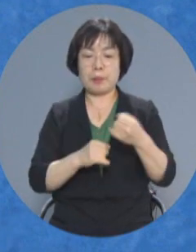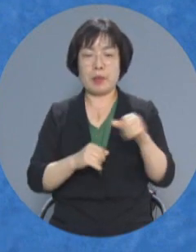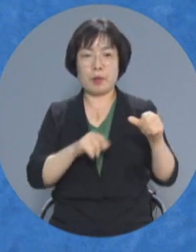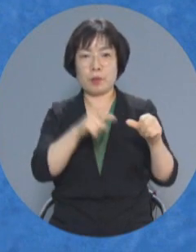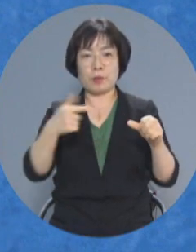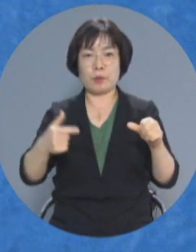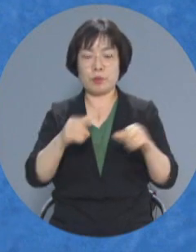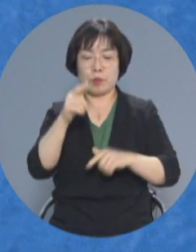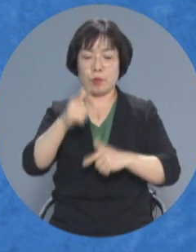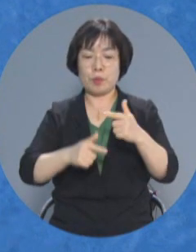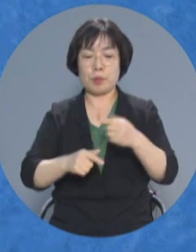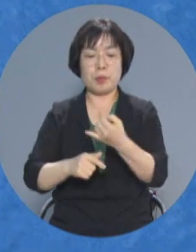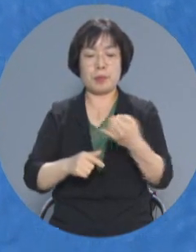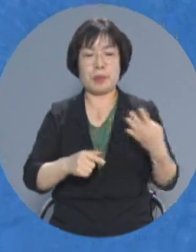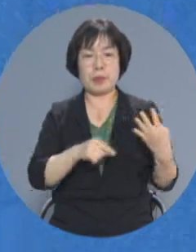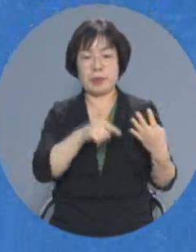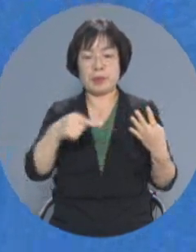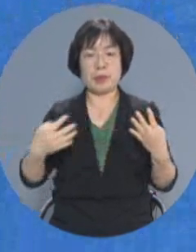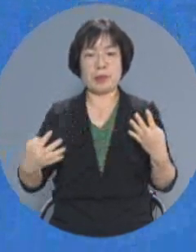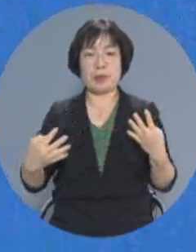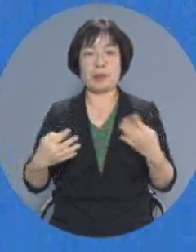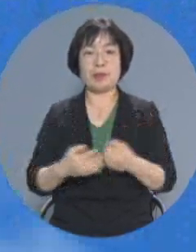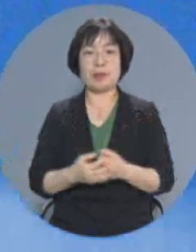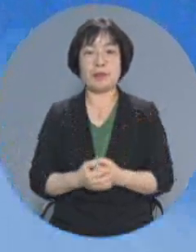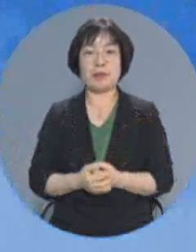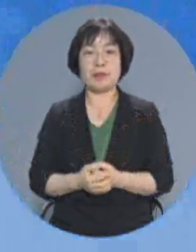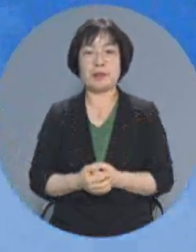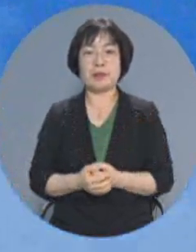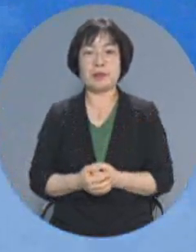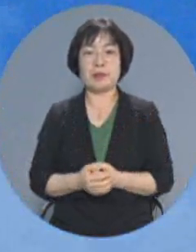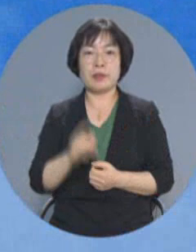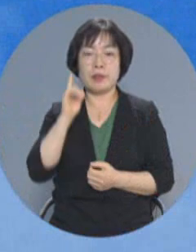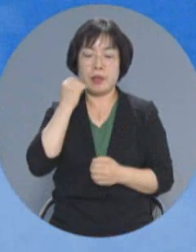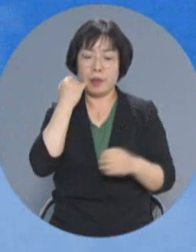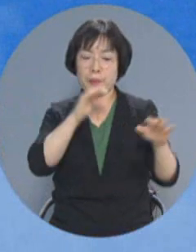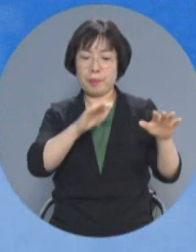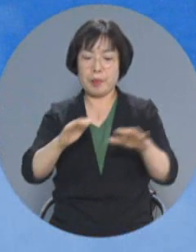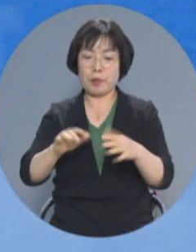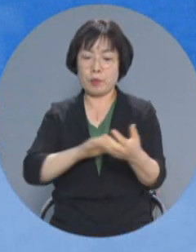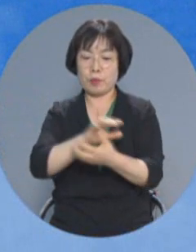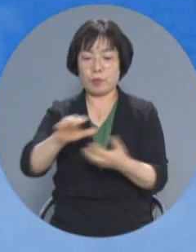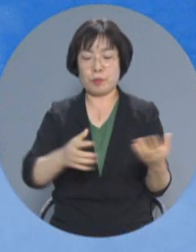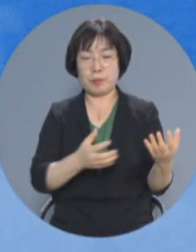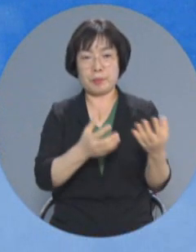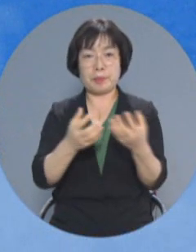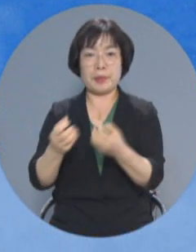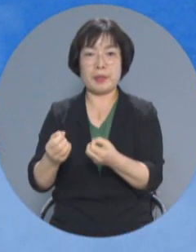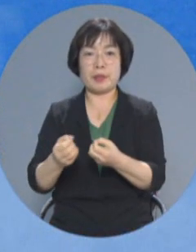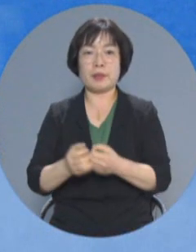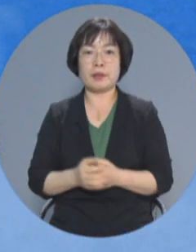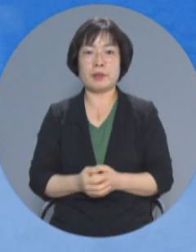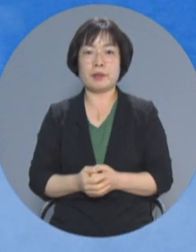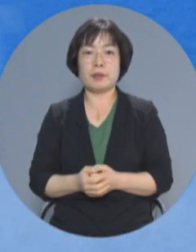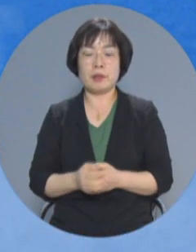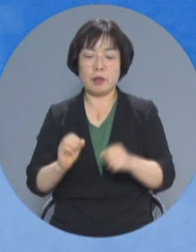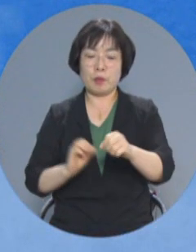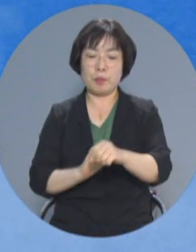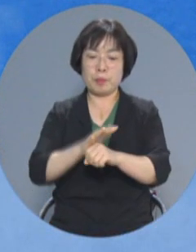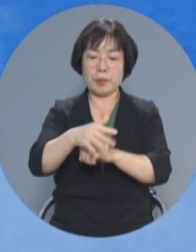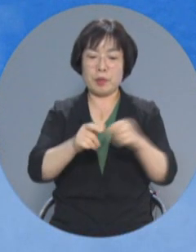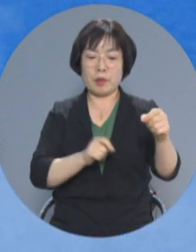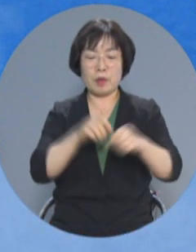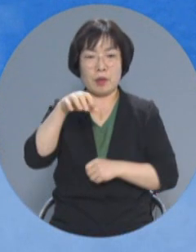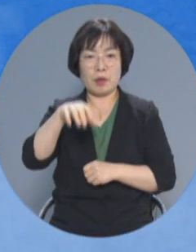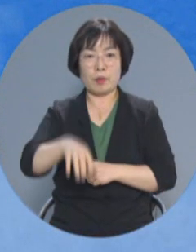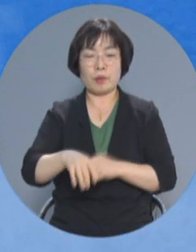뭐 폰 의 영화사에서 사도를 보이겠습니다 내일 회사는 구름많고 흐리게 씁니다 파도는 남의